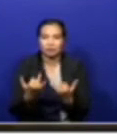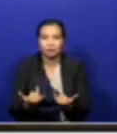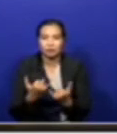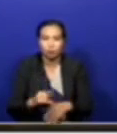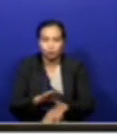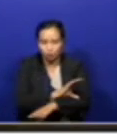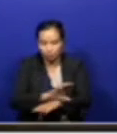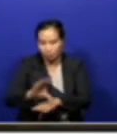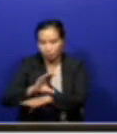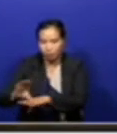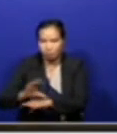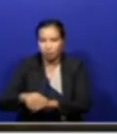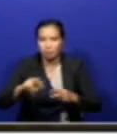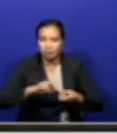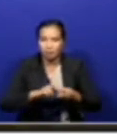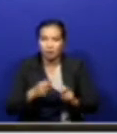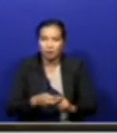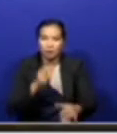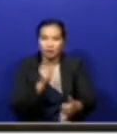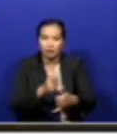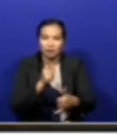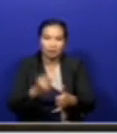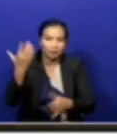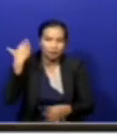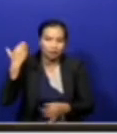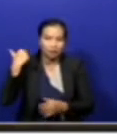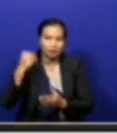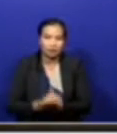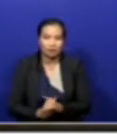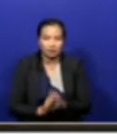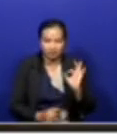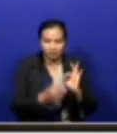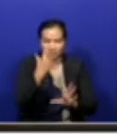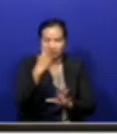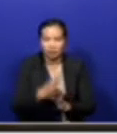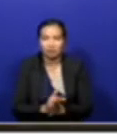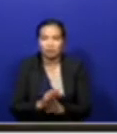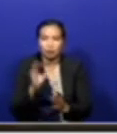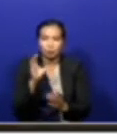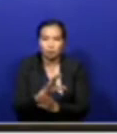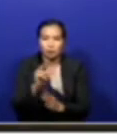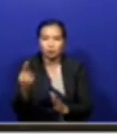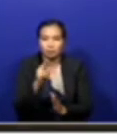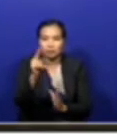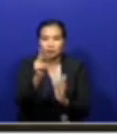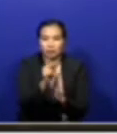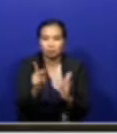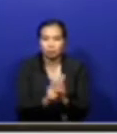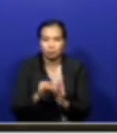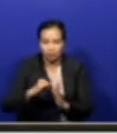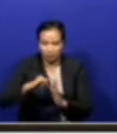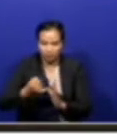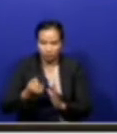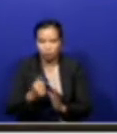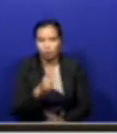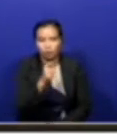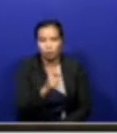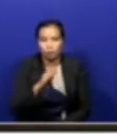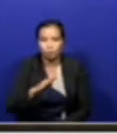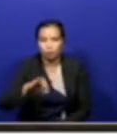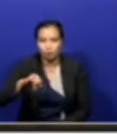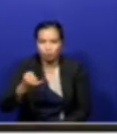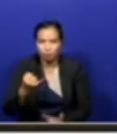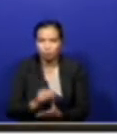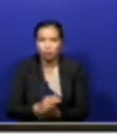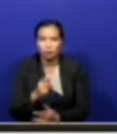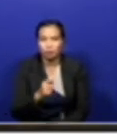ายตัวปัญหาเขากล่าวหาตอนนั้นนะไม่ให้เผาในที่โล่งบังคับใช้กฎหมายจังหวัดและองค์การปกครองส่วนท้องถิ่นต้องแก้ไขปัญห